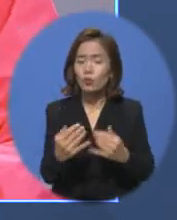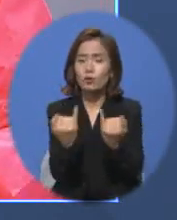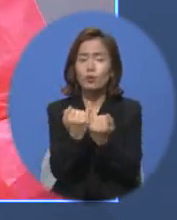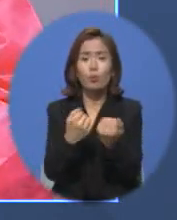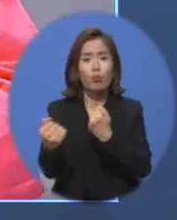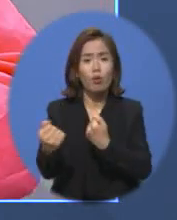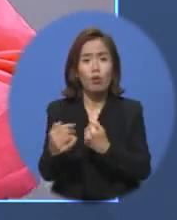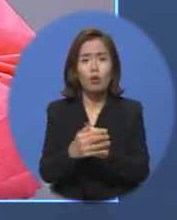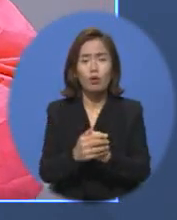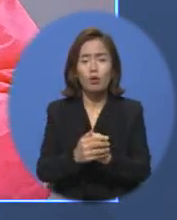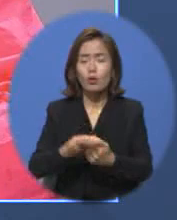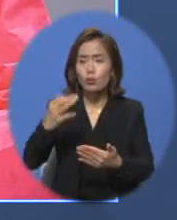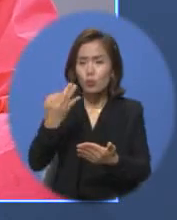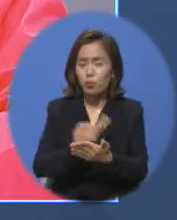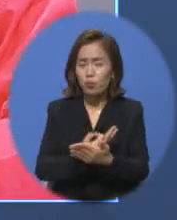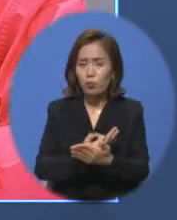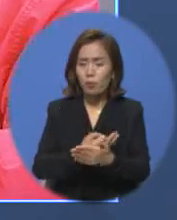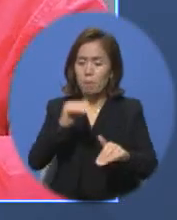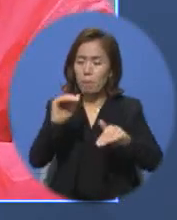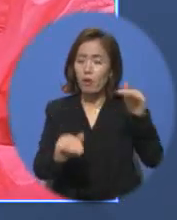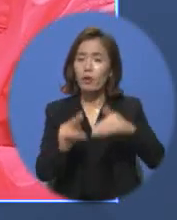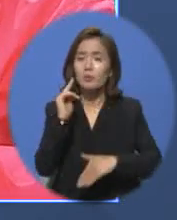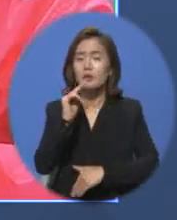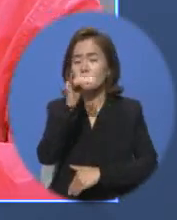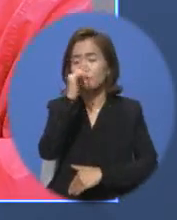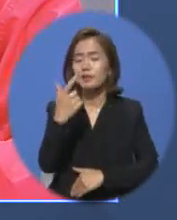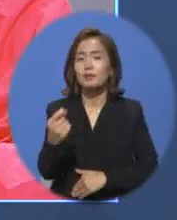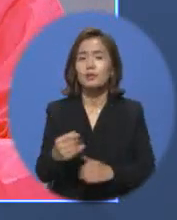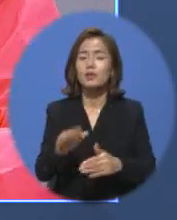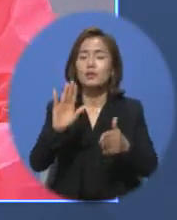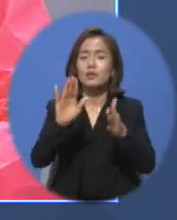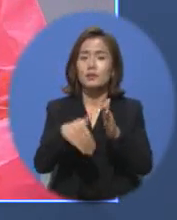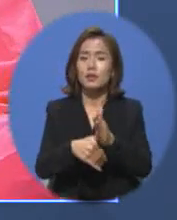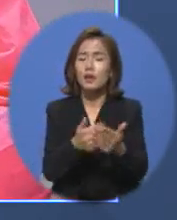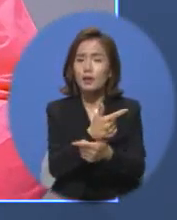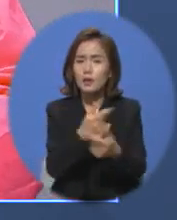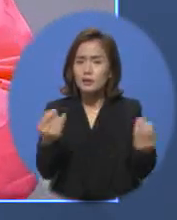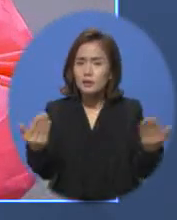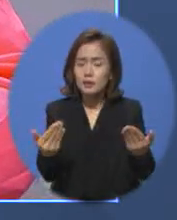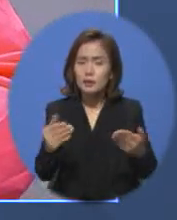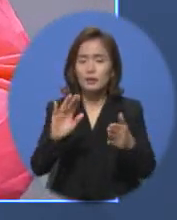한여성이라도 소득격차가발생합니다.이러한경우,저는